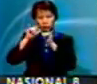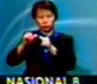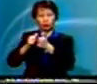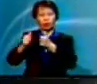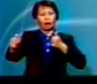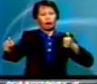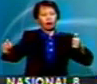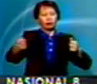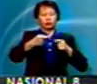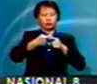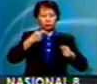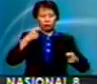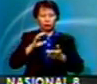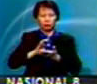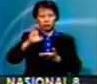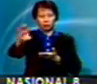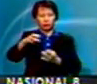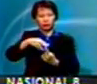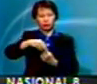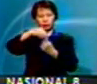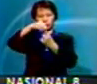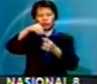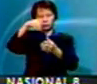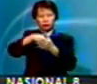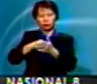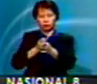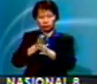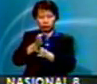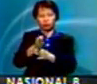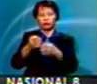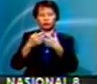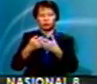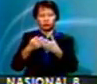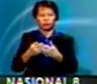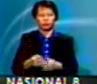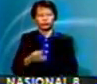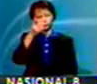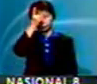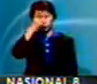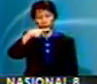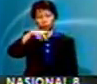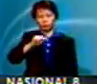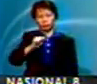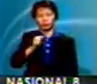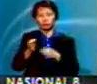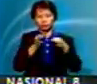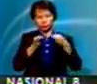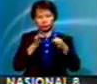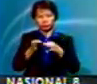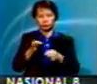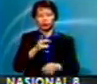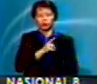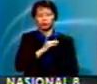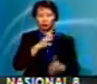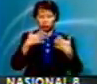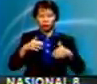tertinggal dari segi pelaburan terutamanya dalam bidang pembuatan. Datuk Seri Mustafa Mohamad menjelaskan kementeriannya